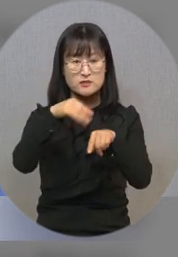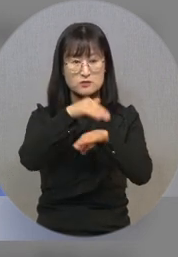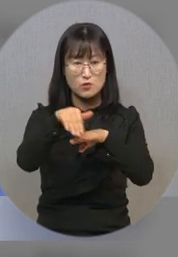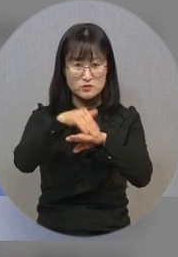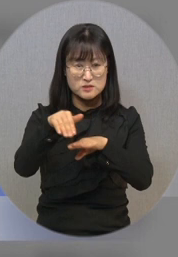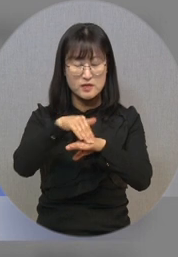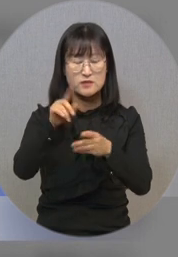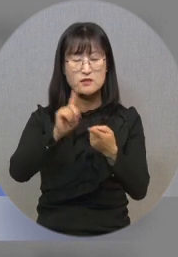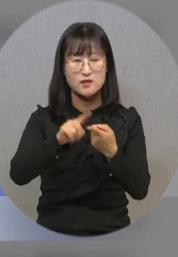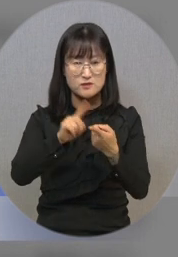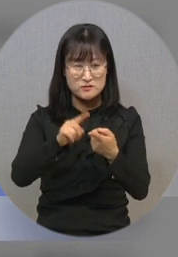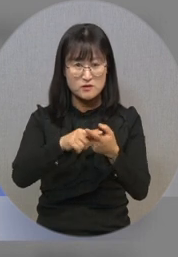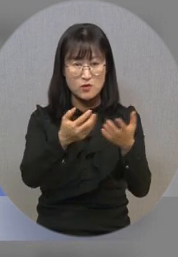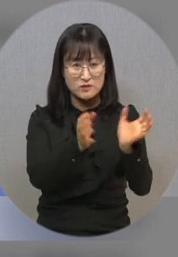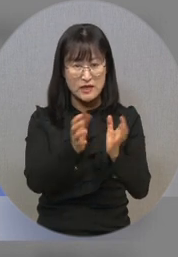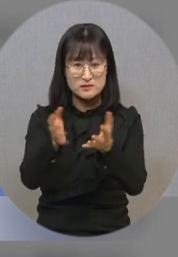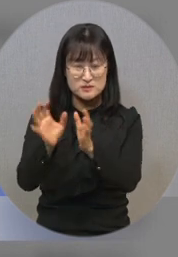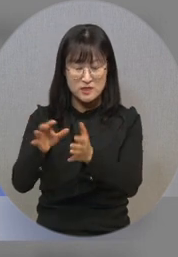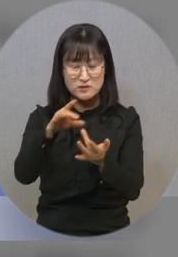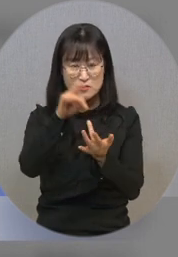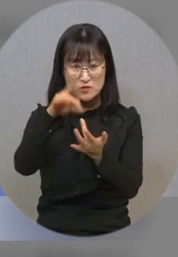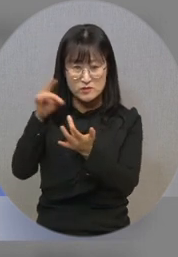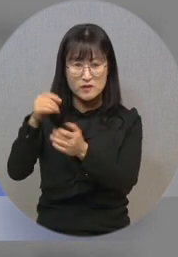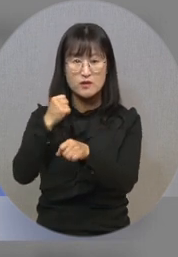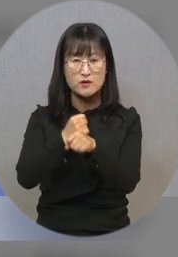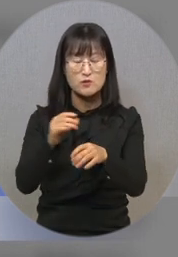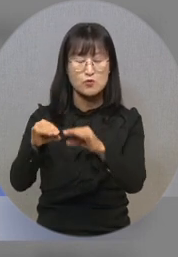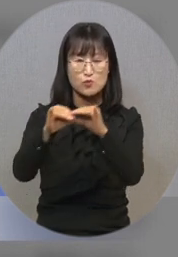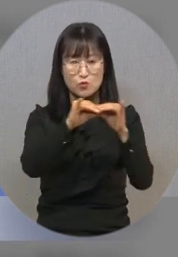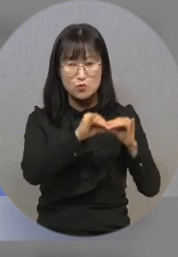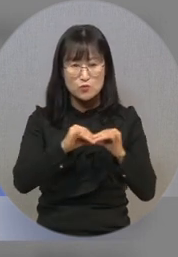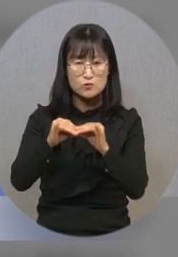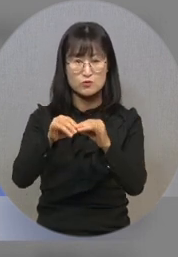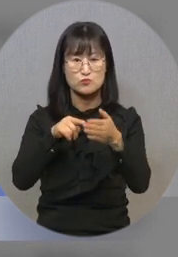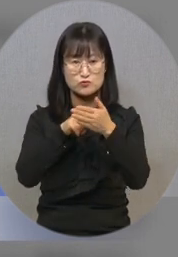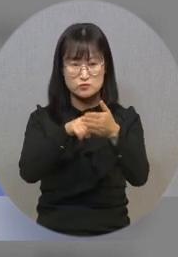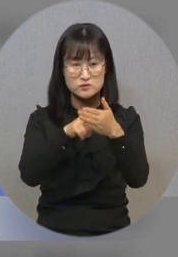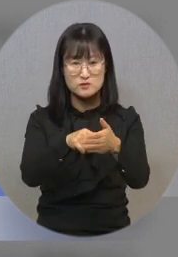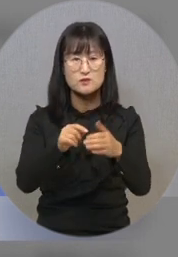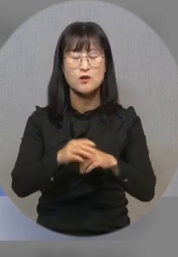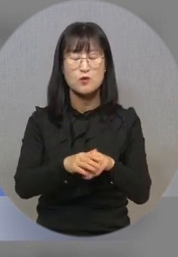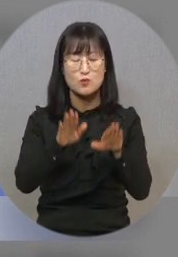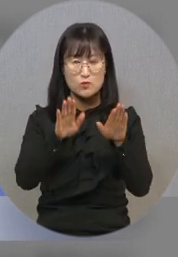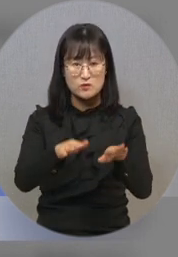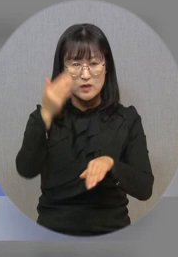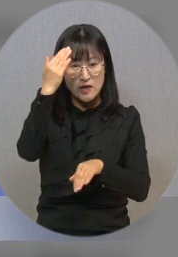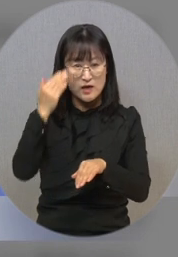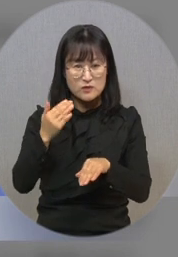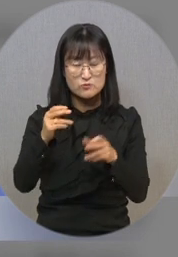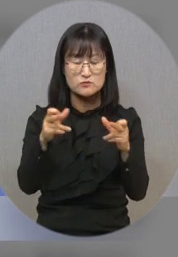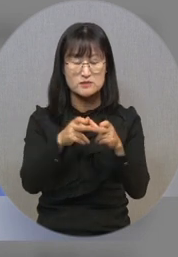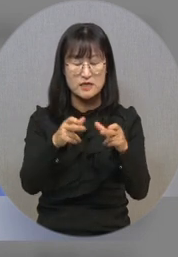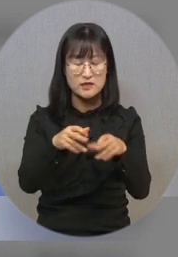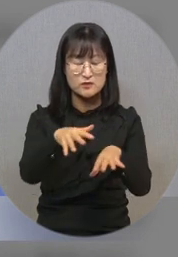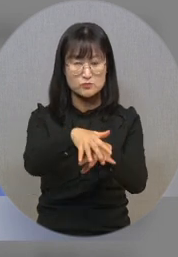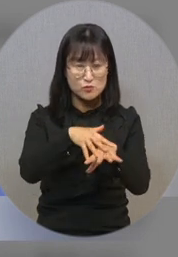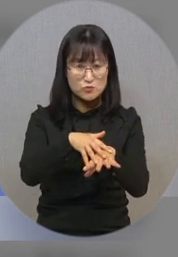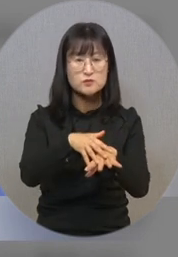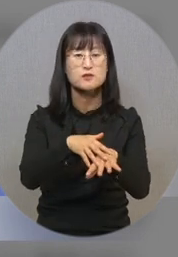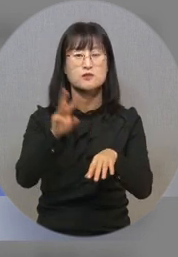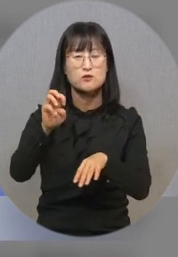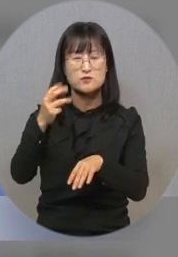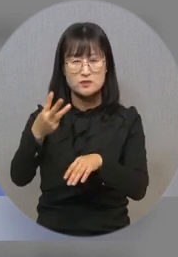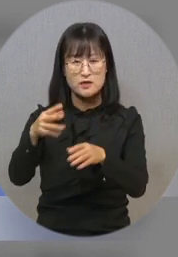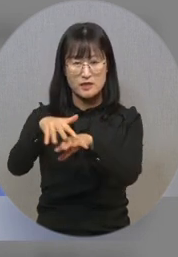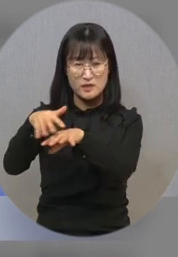과제를 회원 단체와 함께 선정하고 공동 추진해 왔는데요 올해도 한국 장총을 3세계 회원 단체와